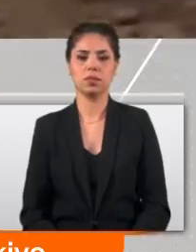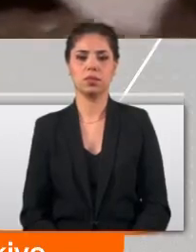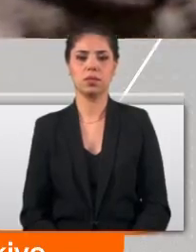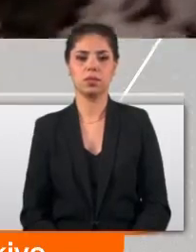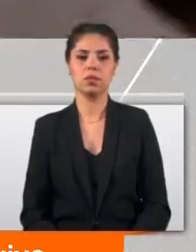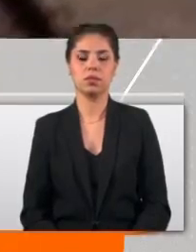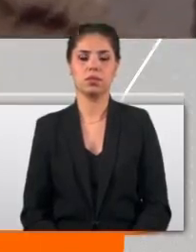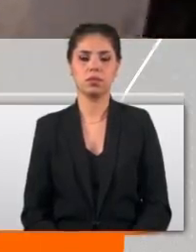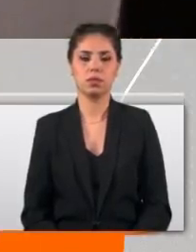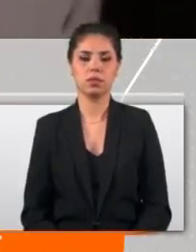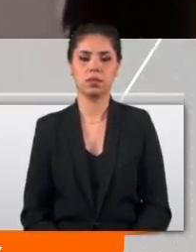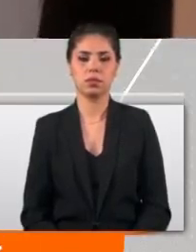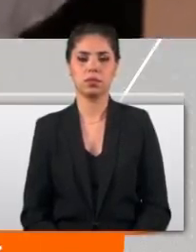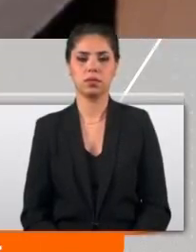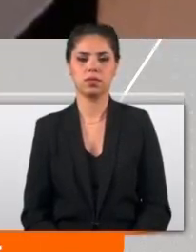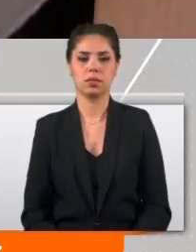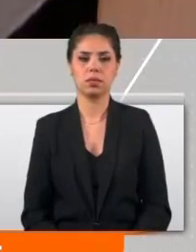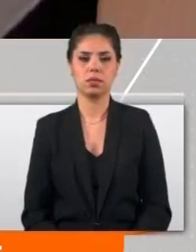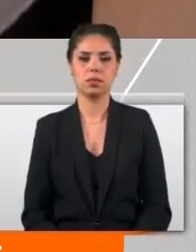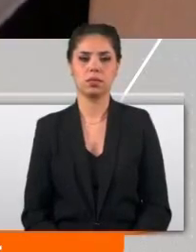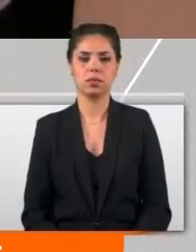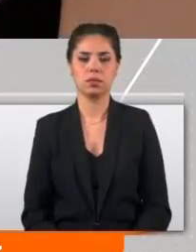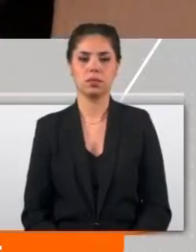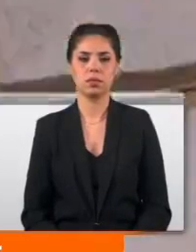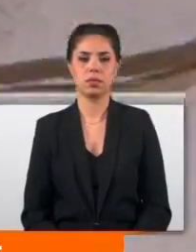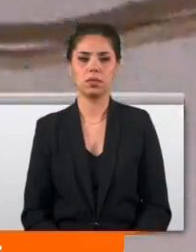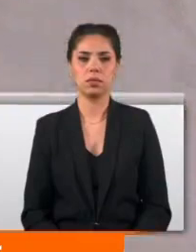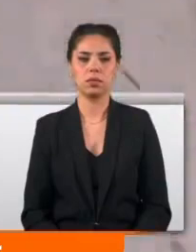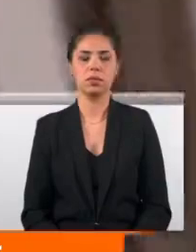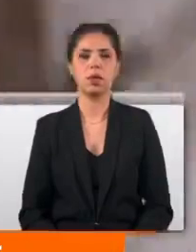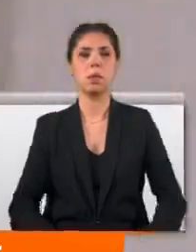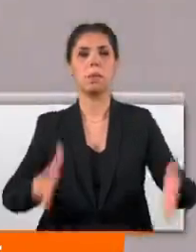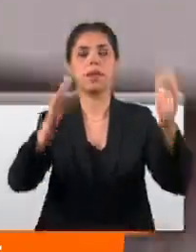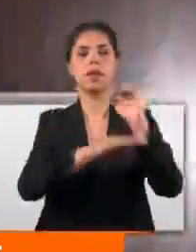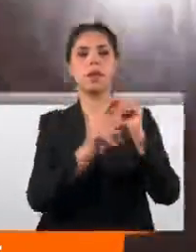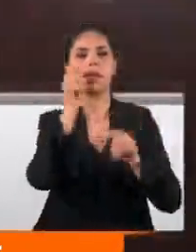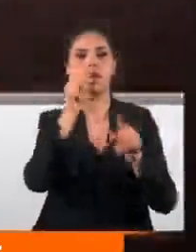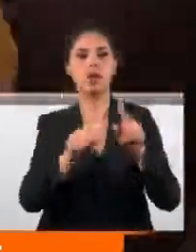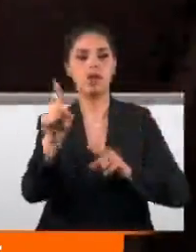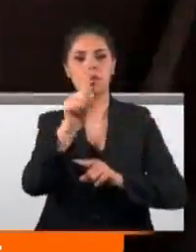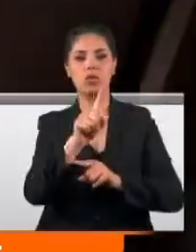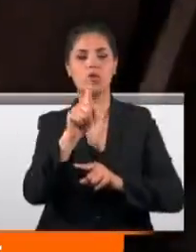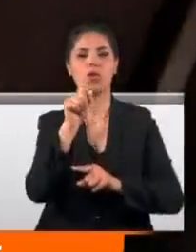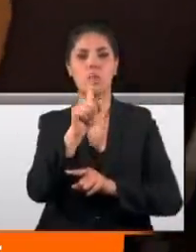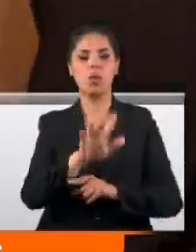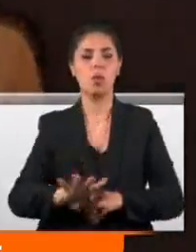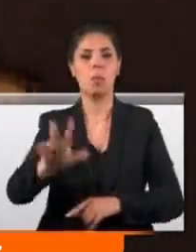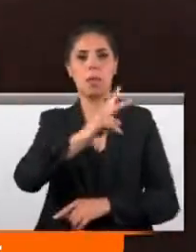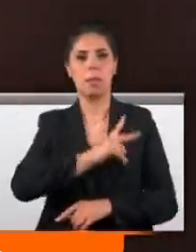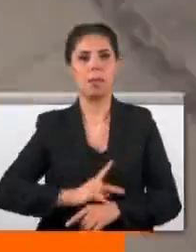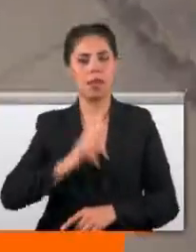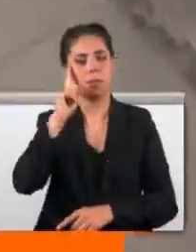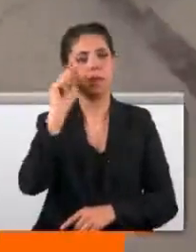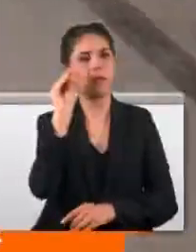betona ulaşmadan ince sadece sıyrılarak alınması gerekmektedir. Bina sakinleri içinde bulundukları durumu Maltepe